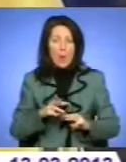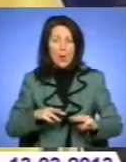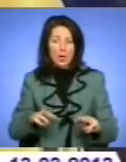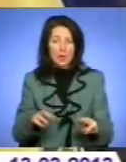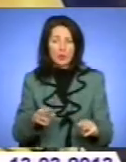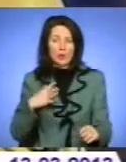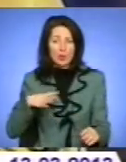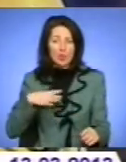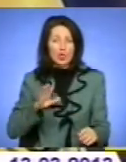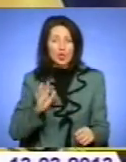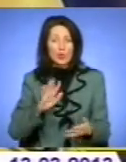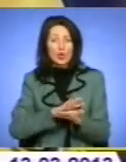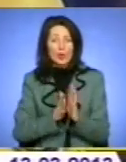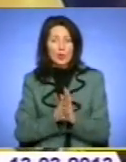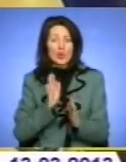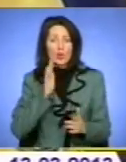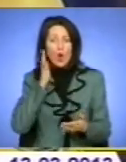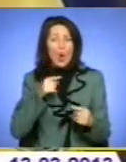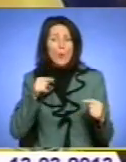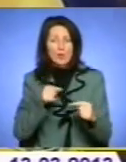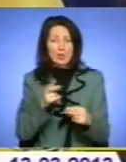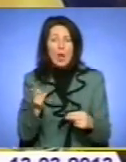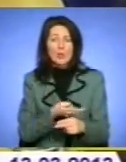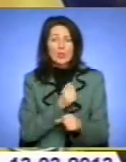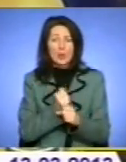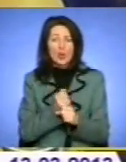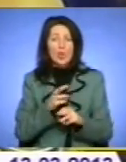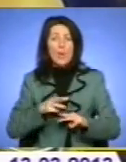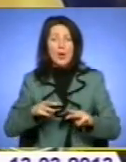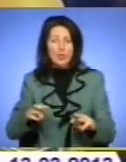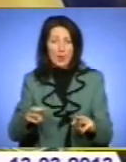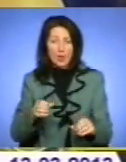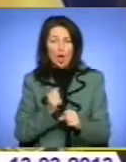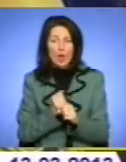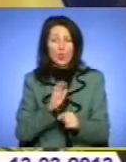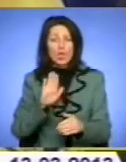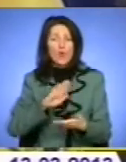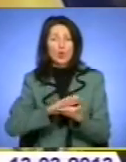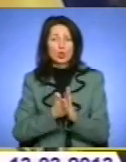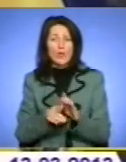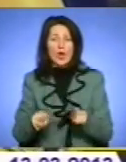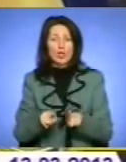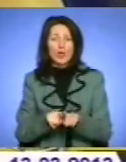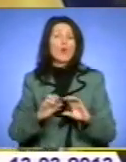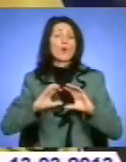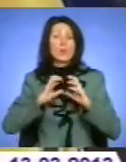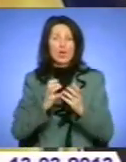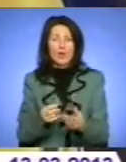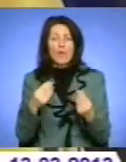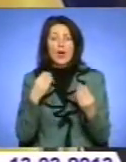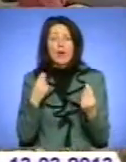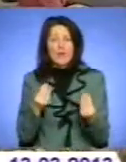Без працюючого парламенту, працювати в умовах такого світового фінансово-економічного